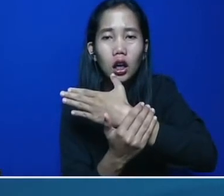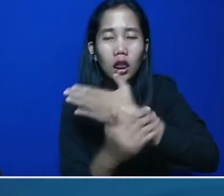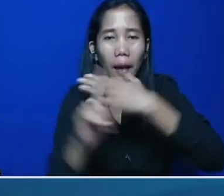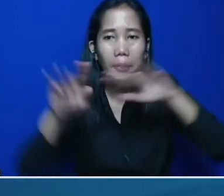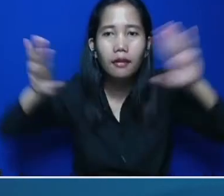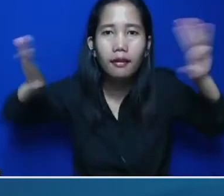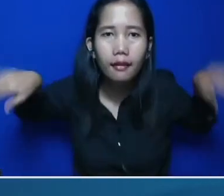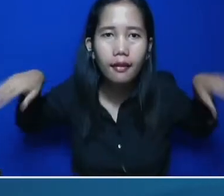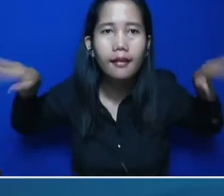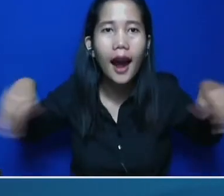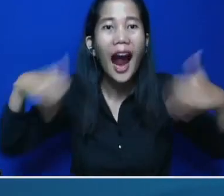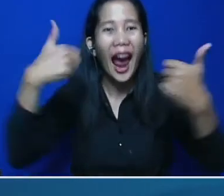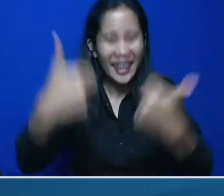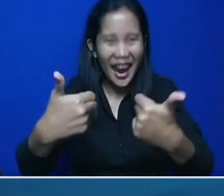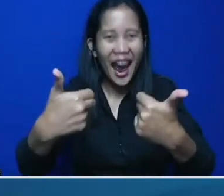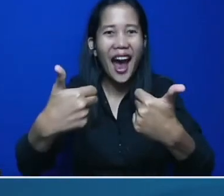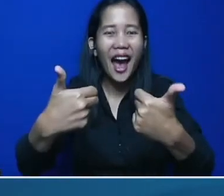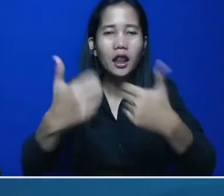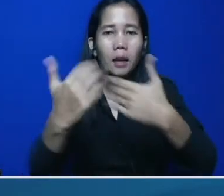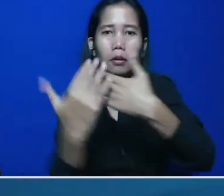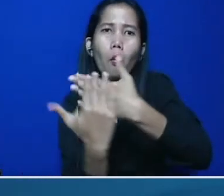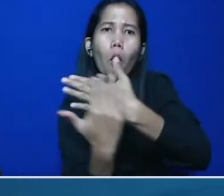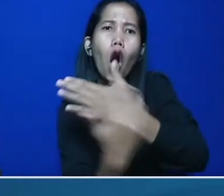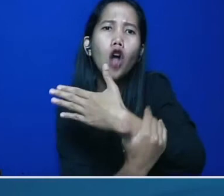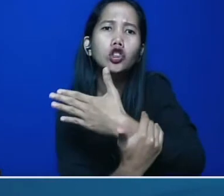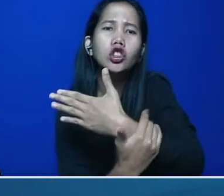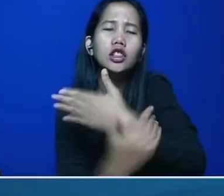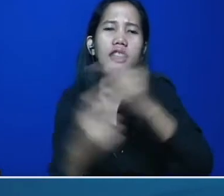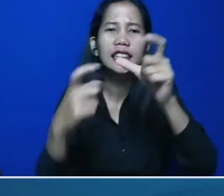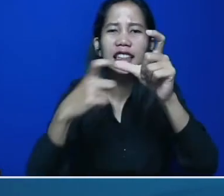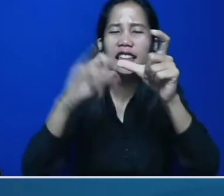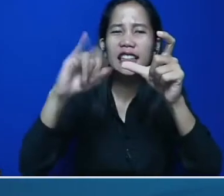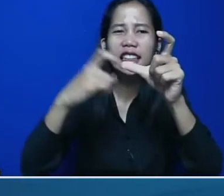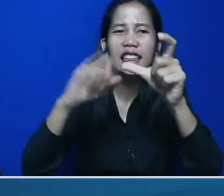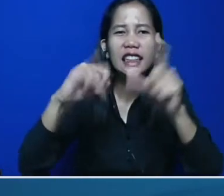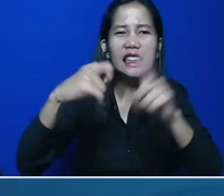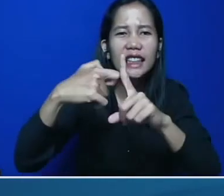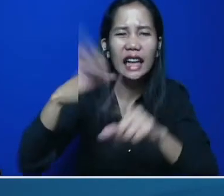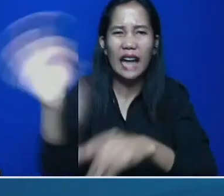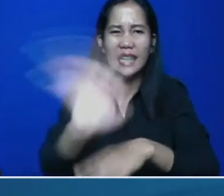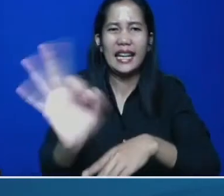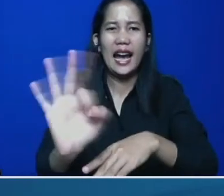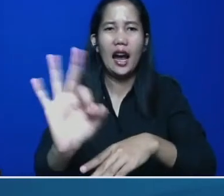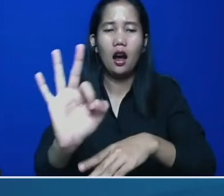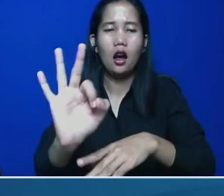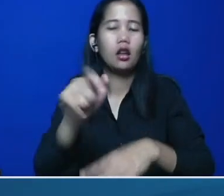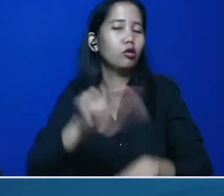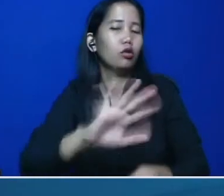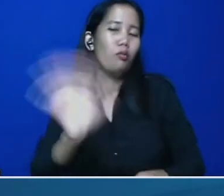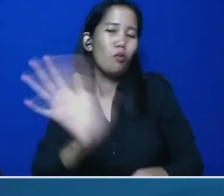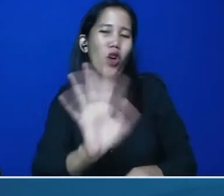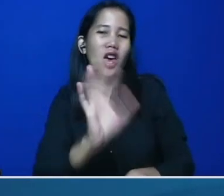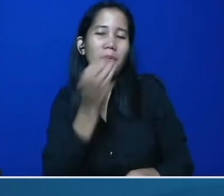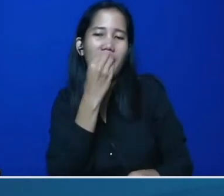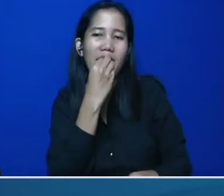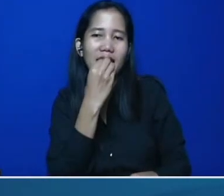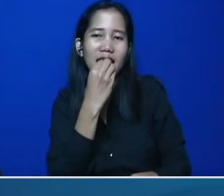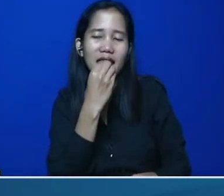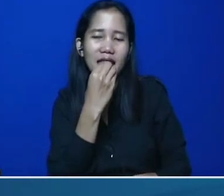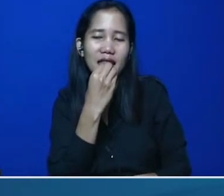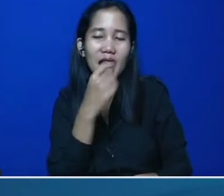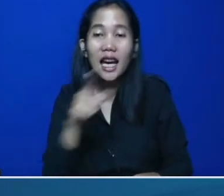berkeriapan di dalam air dan segala makhluk hidup yang ada di dalam air semuanya itu